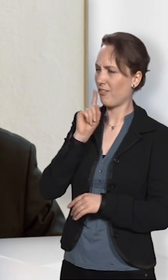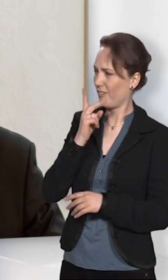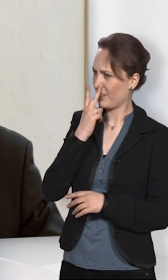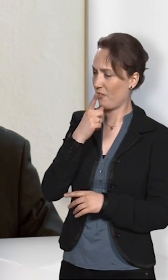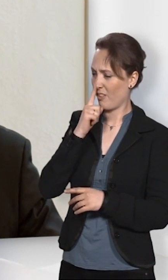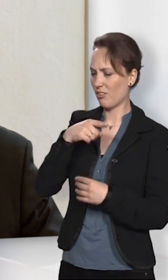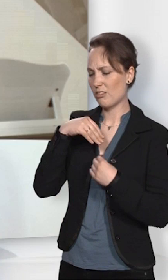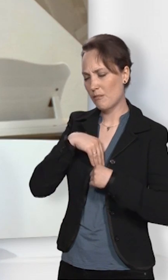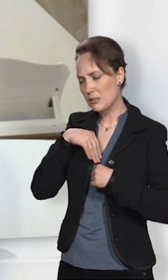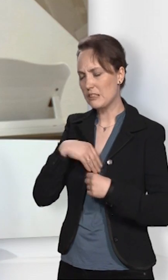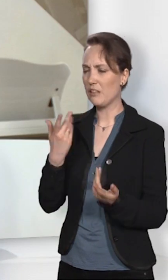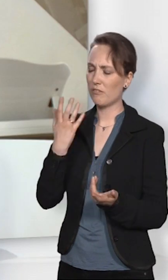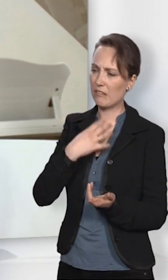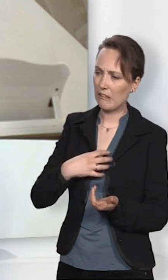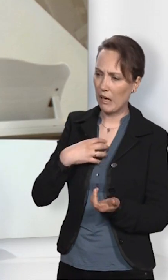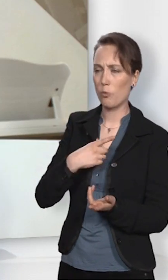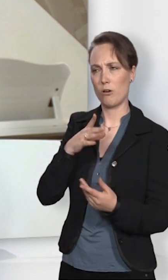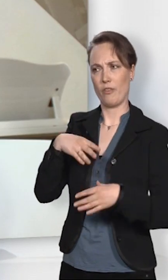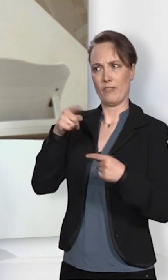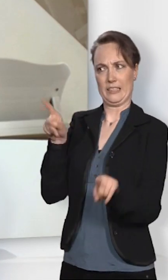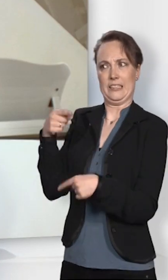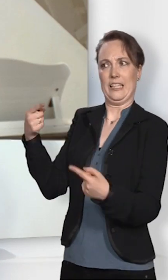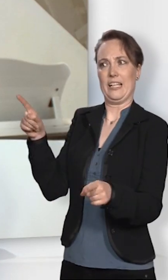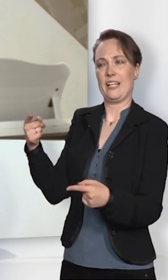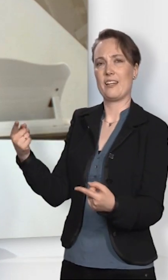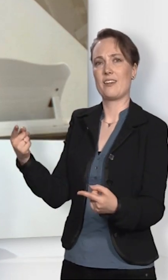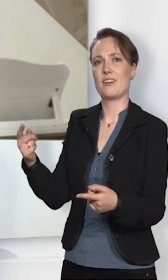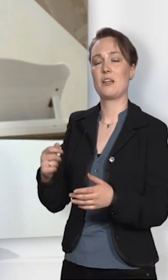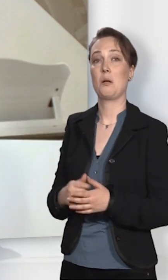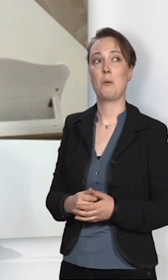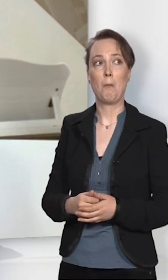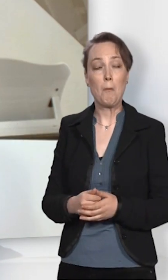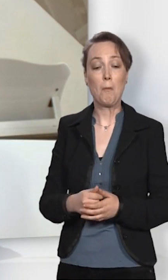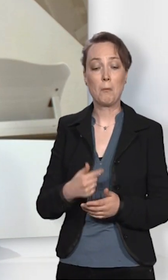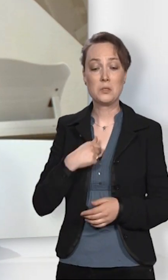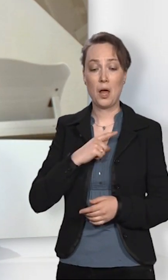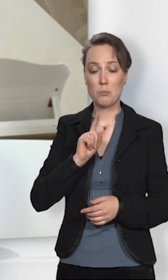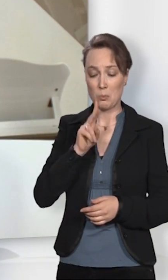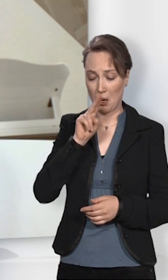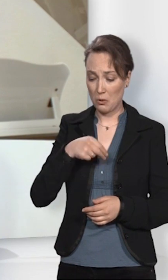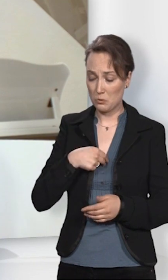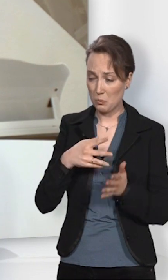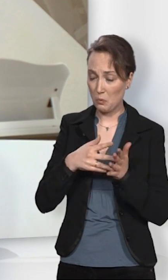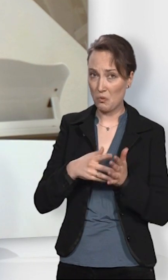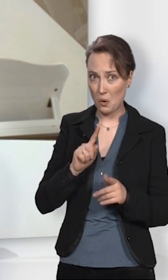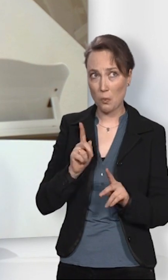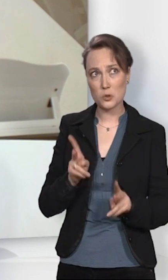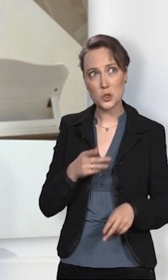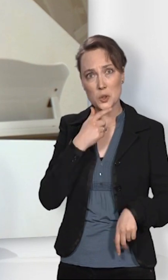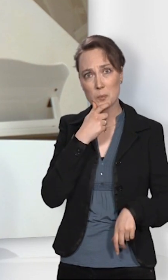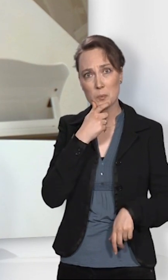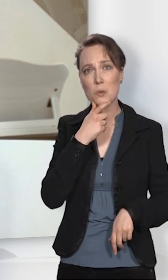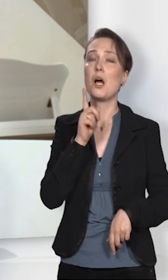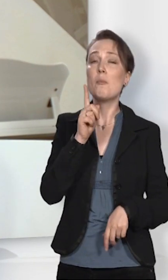oder traurig über irgendwas, dann fangen Sie an zu singen. Das müsste ich eigentlich selber mal überprüfen. Auf jeden Fall ist es